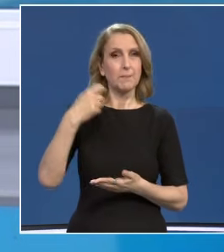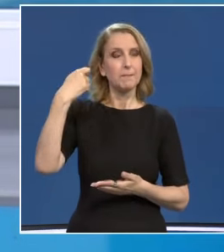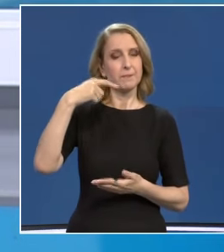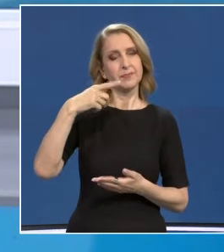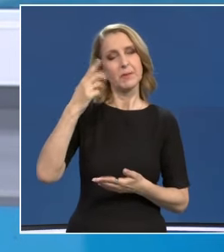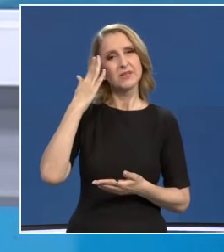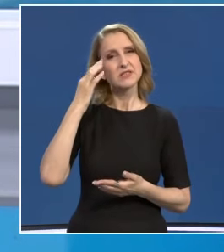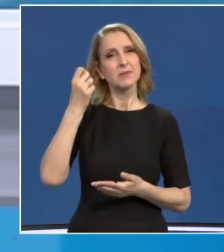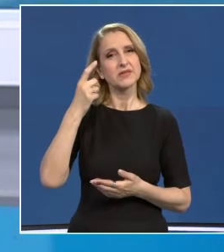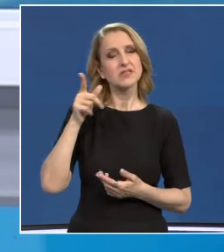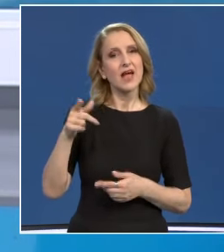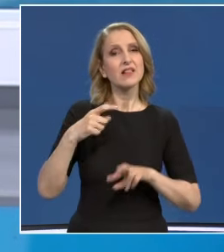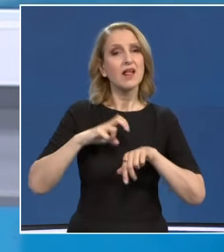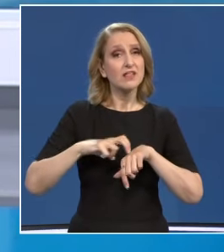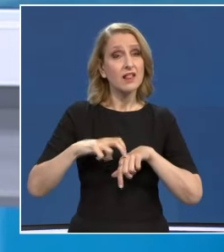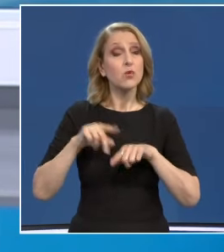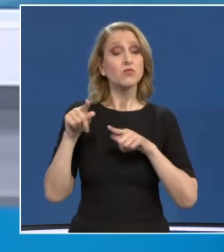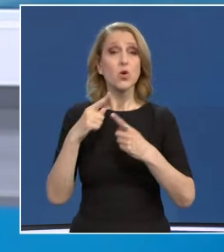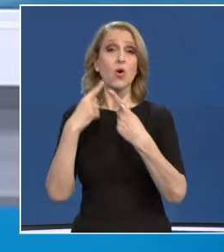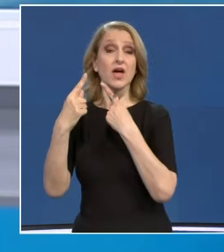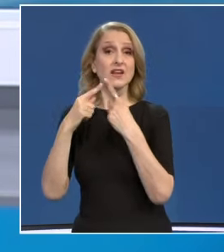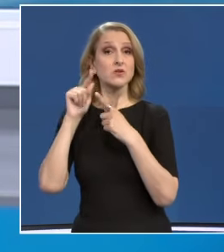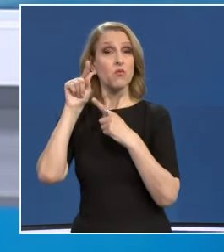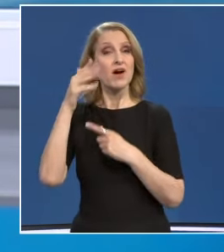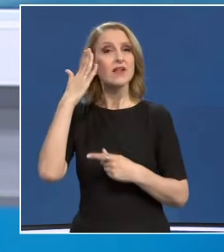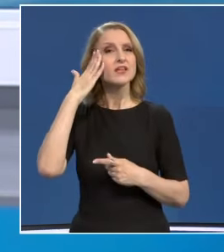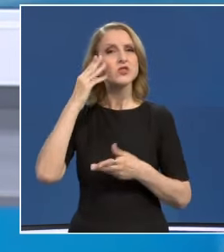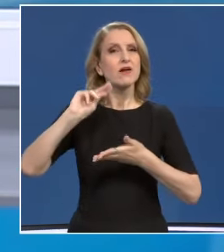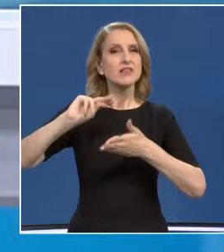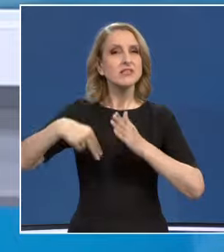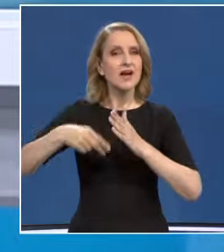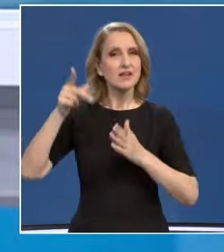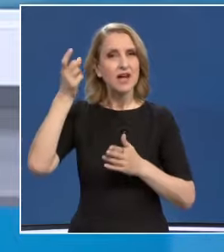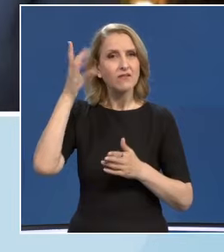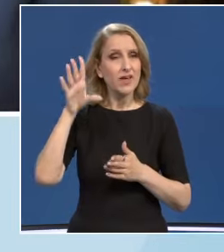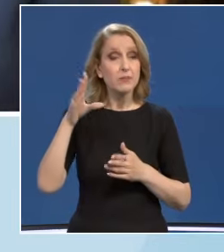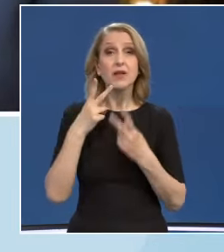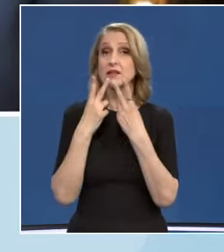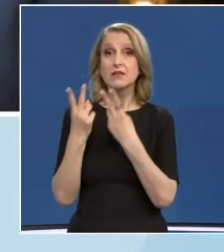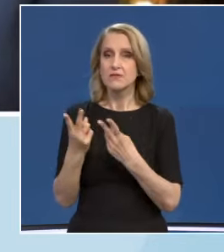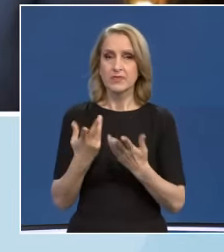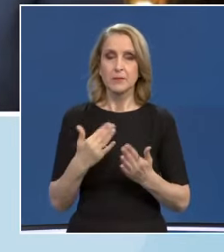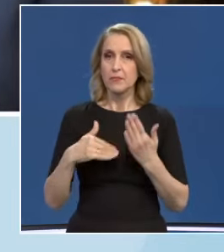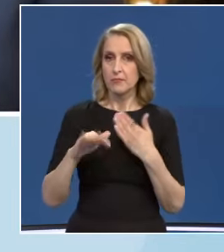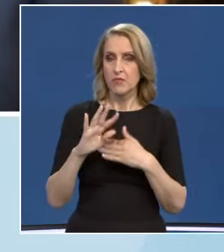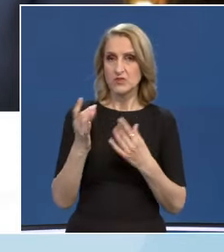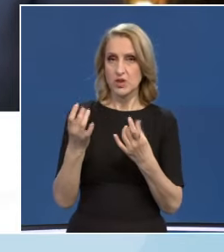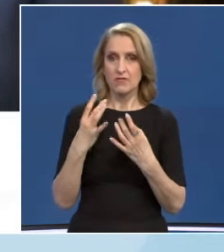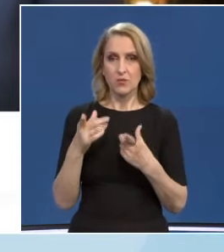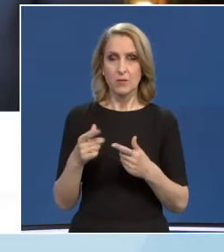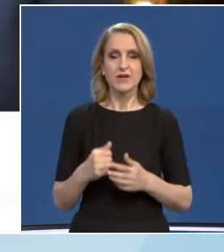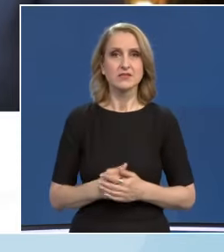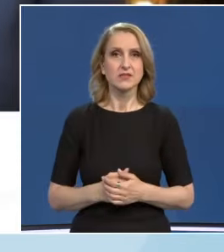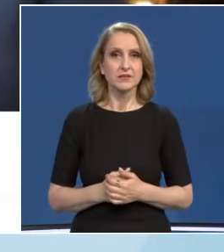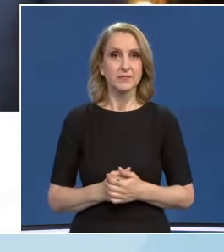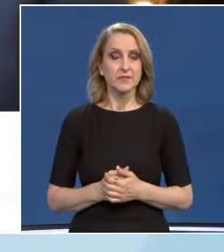който разговаря с американския държавен секретар Антони Блинкен. Още за това от Германия ще ни каже нашият кореспондент Натали